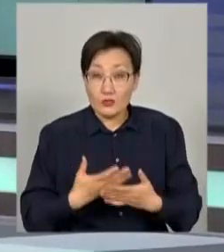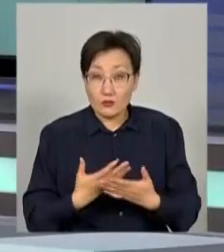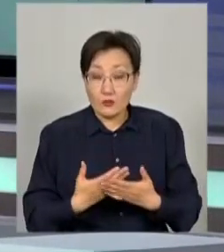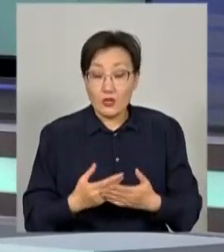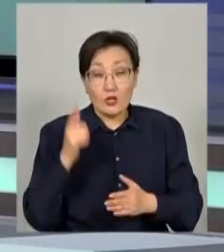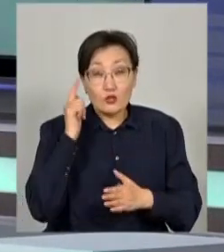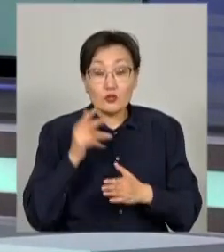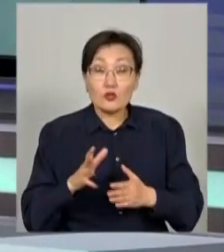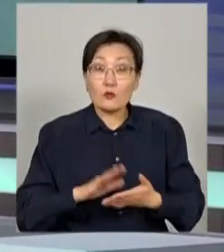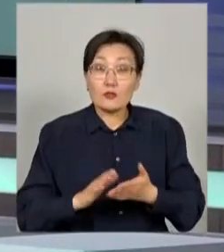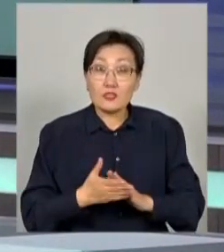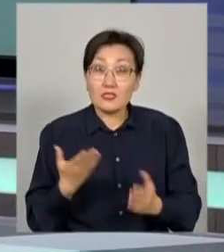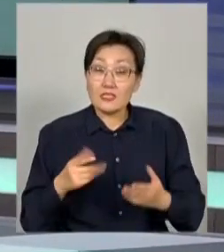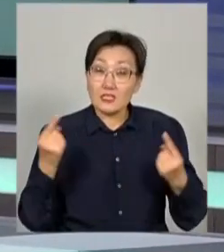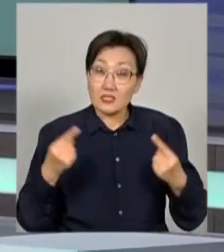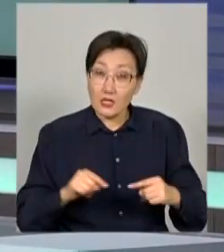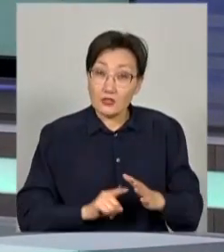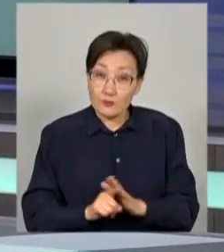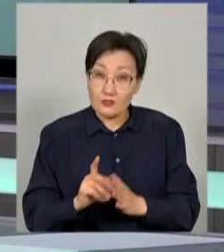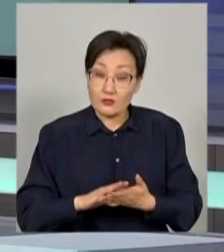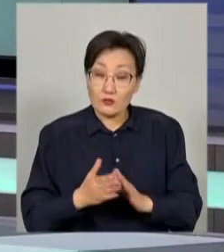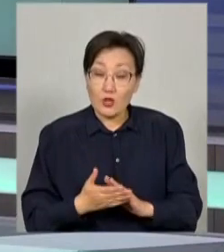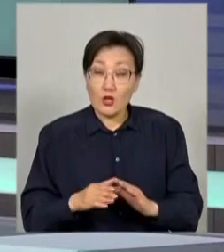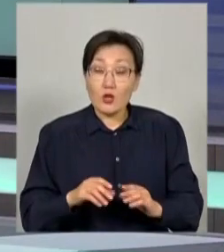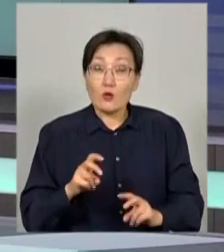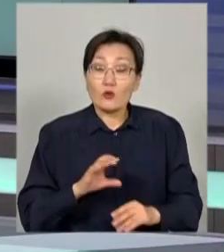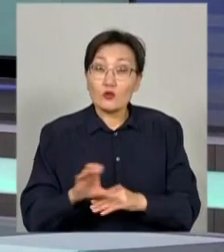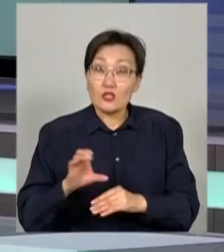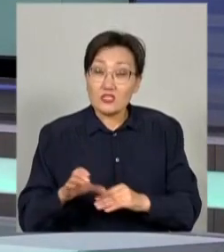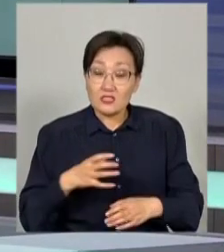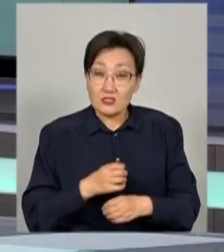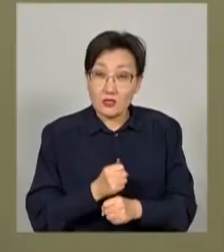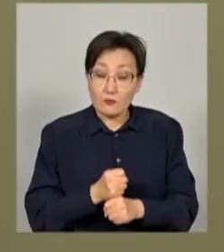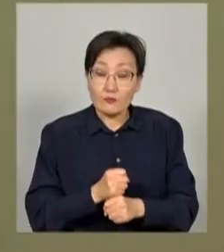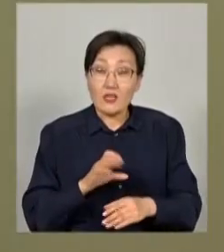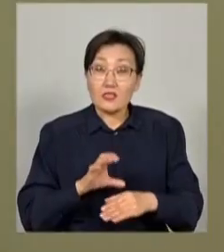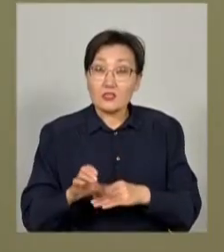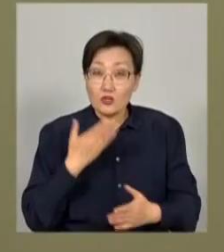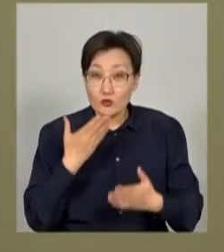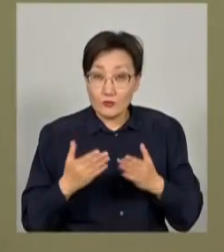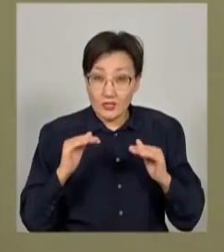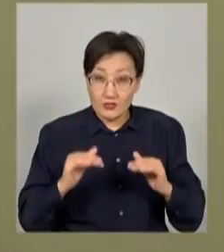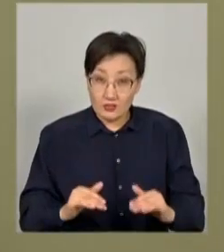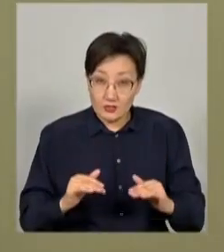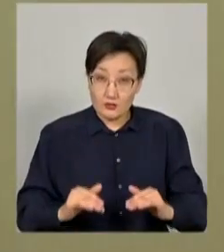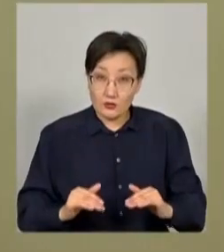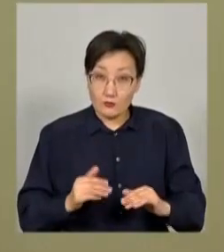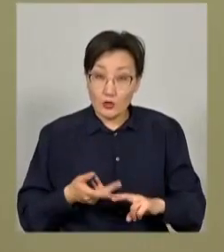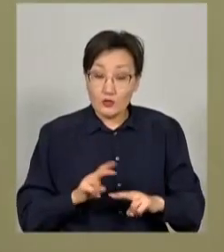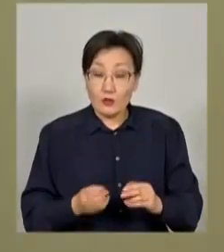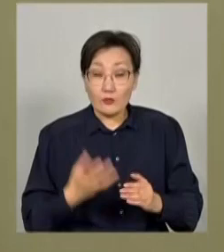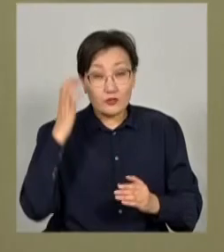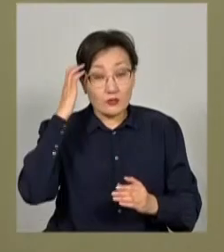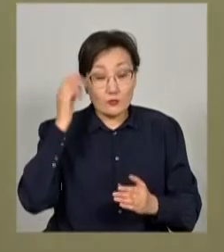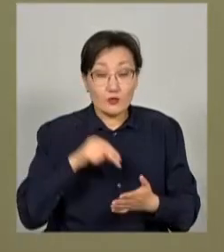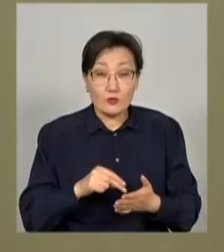түсінікті жағдай, егер де дағдарыс басталса, онда өндіріс қысқарады. Өндіріс қысқарса, шикізатқа деген сұраныс та азаяды. Ол тұста мұнай бағасы